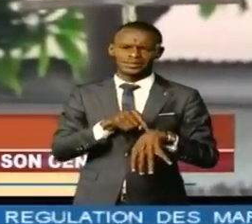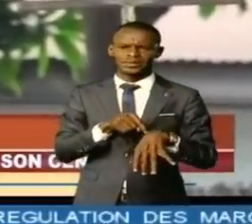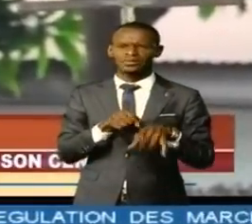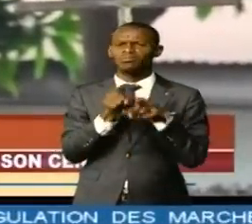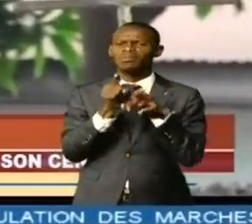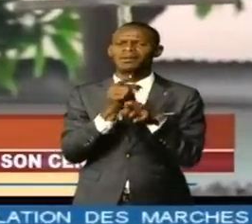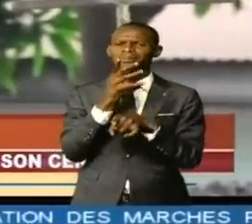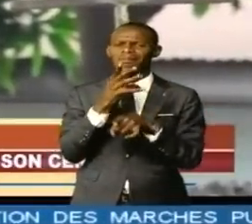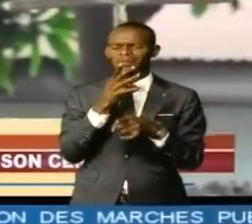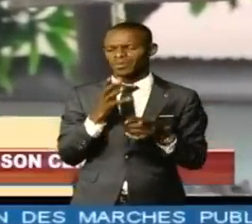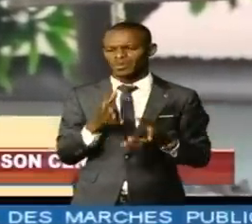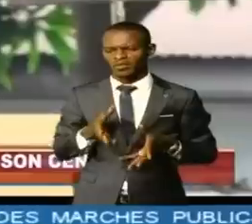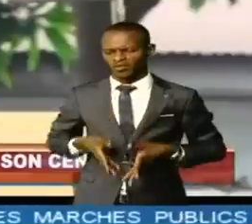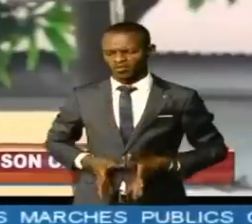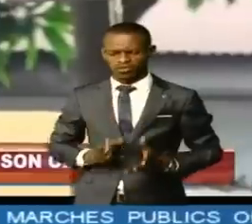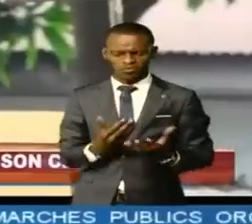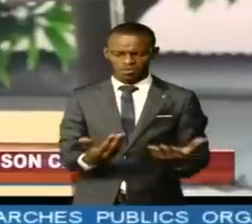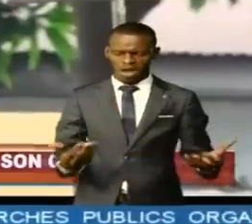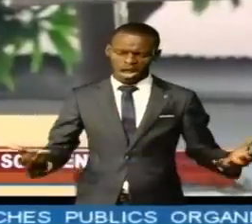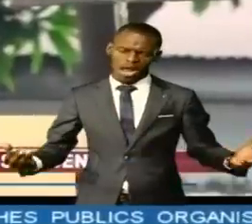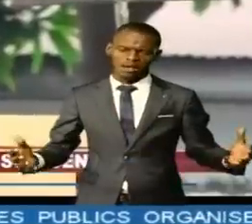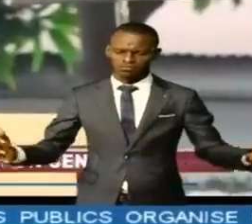ingrats.